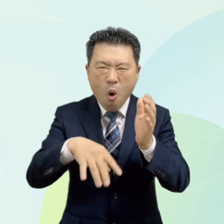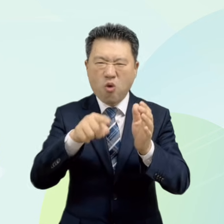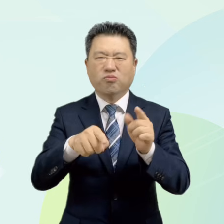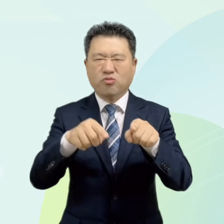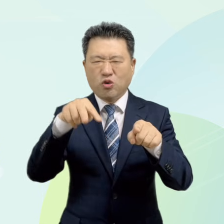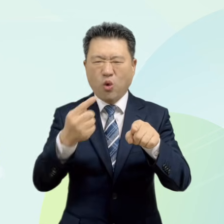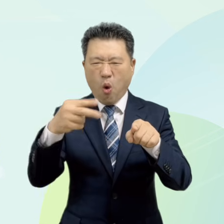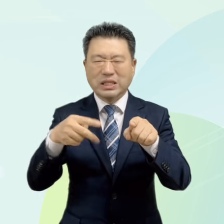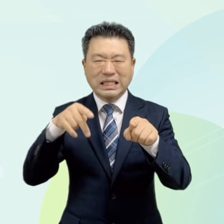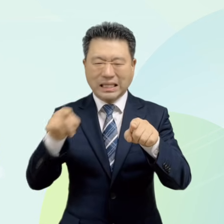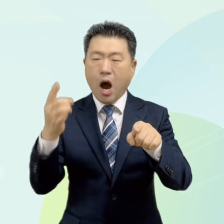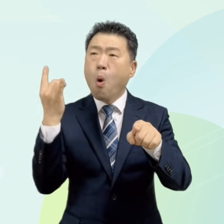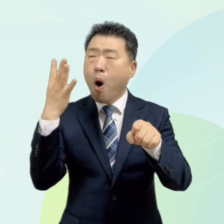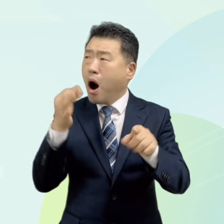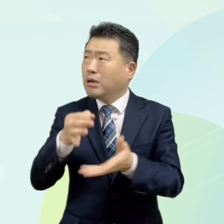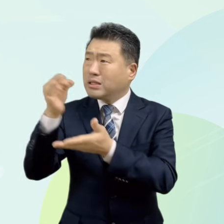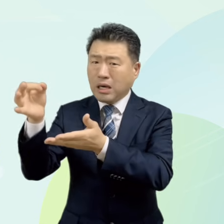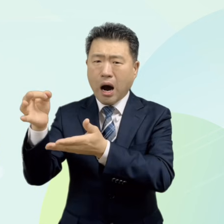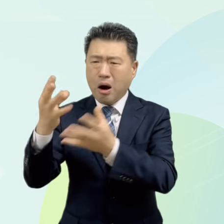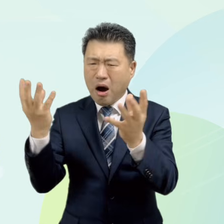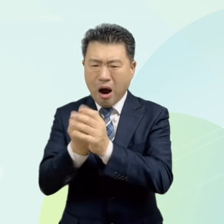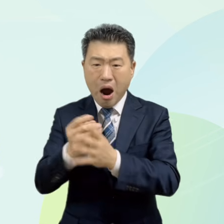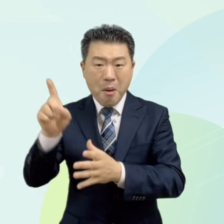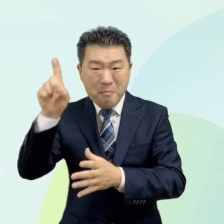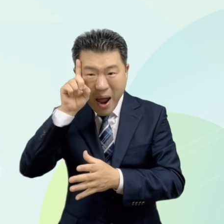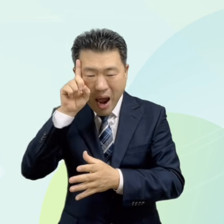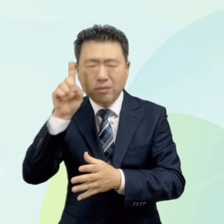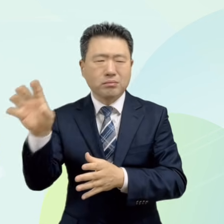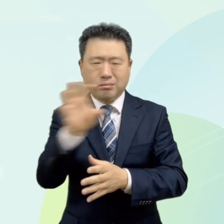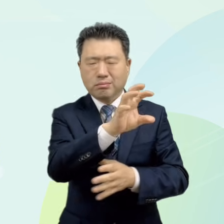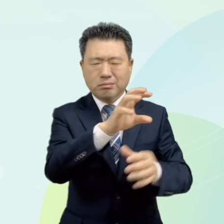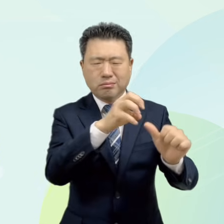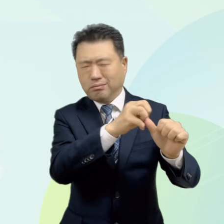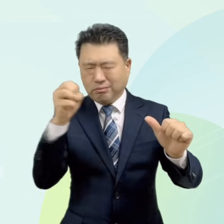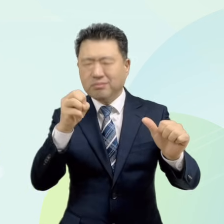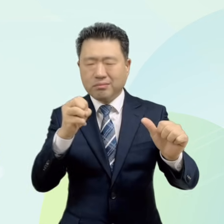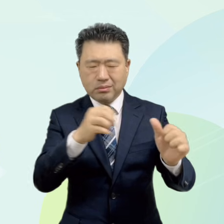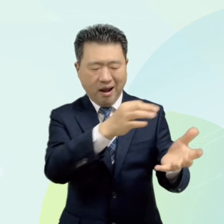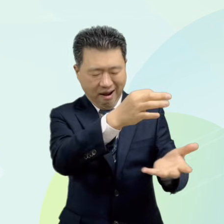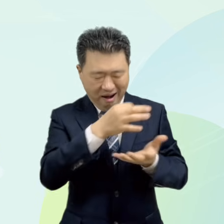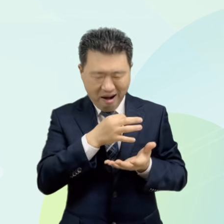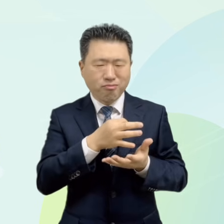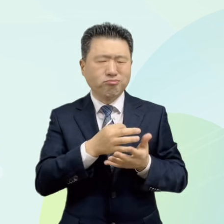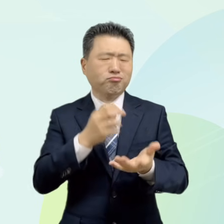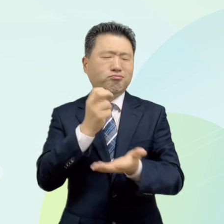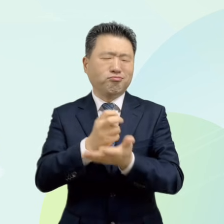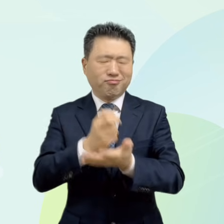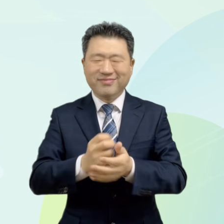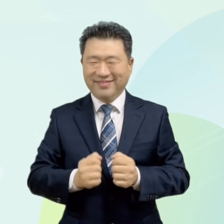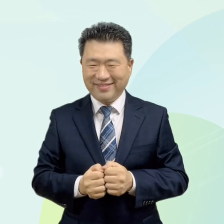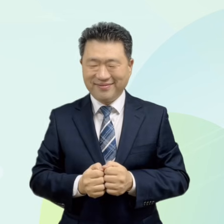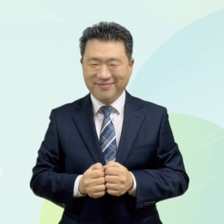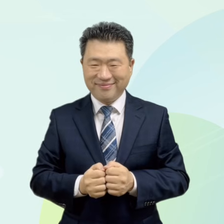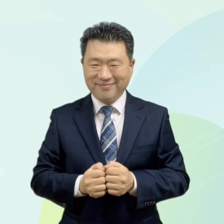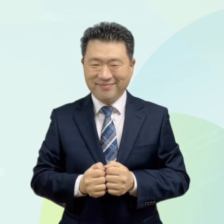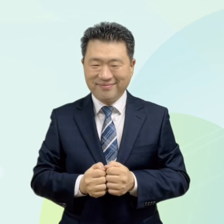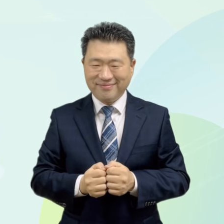퇴직소득세, 즉 원래 내야 했던 퇴직소득세 100%를 차감하고 지급받게 됩니다.